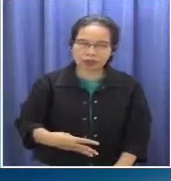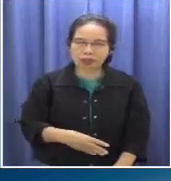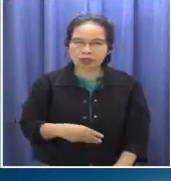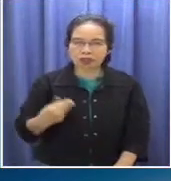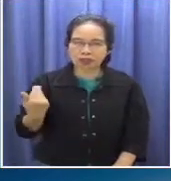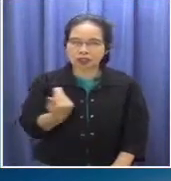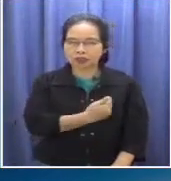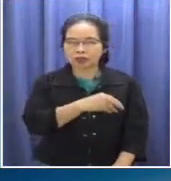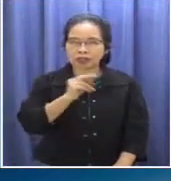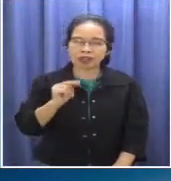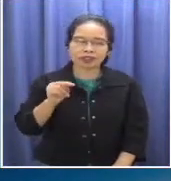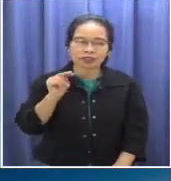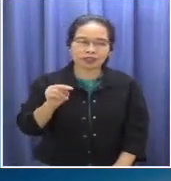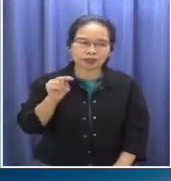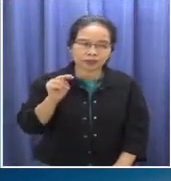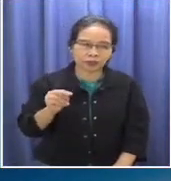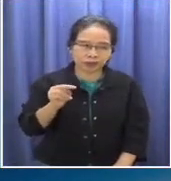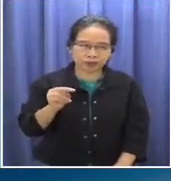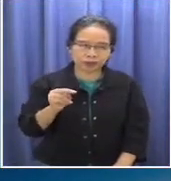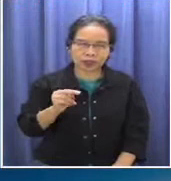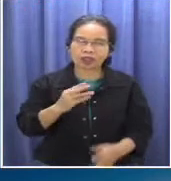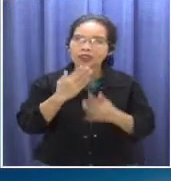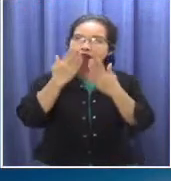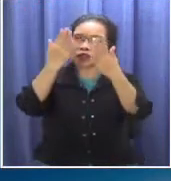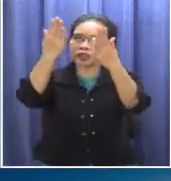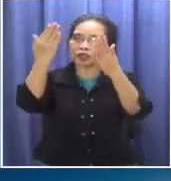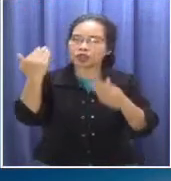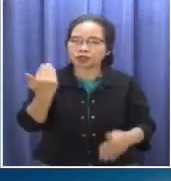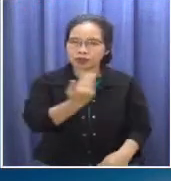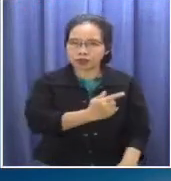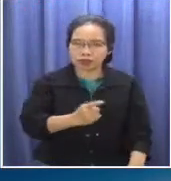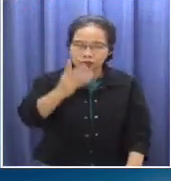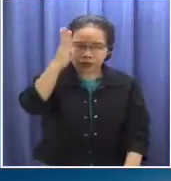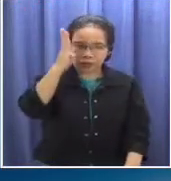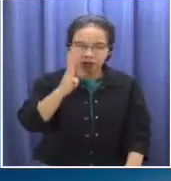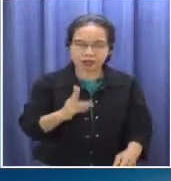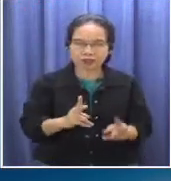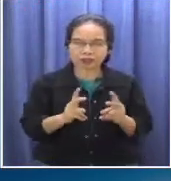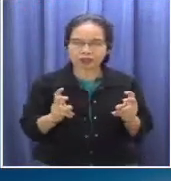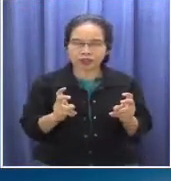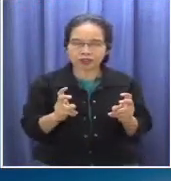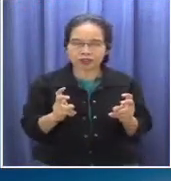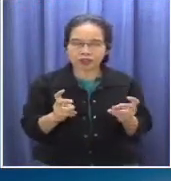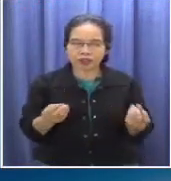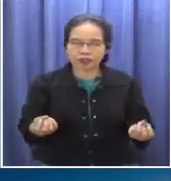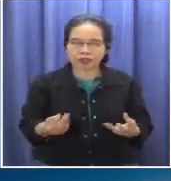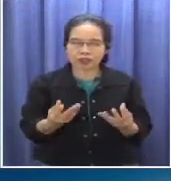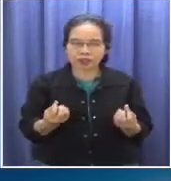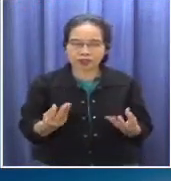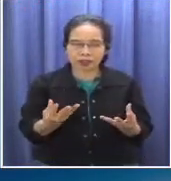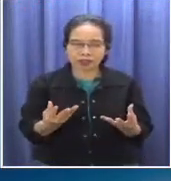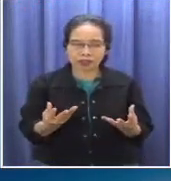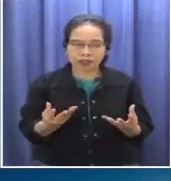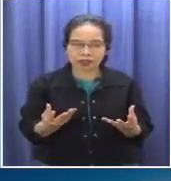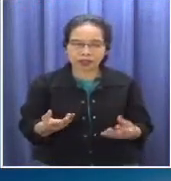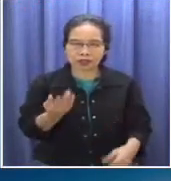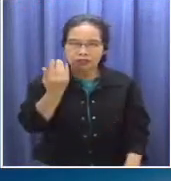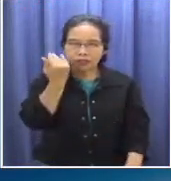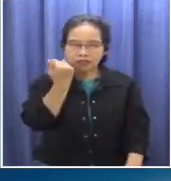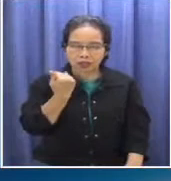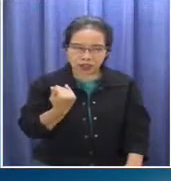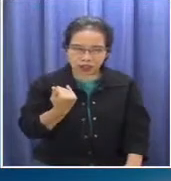mga pangangailangan. Salamat po, Ama, kahit na marami kaming mga